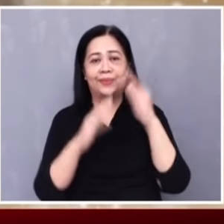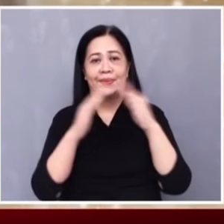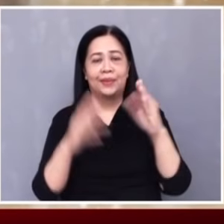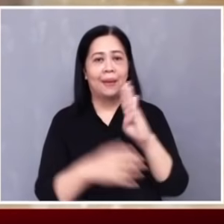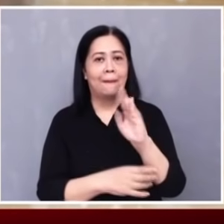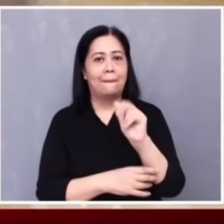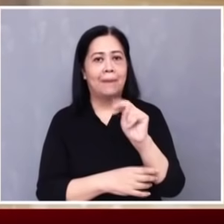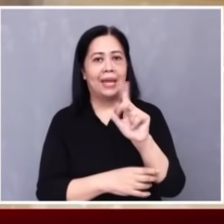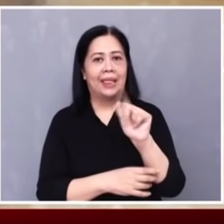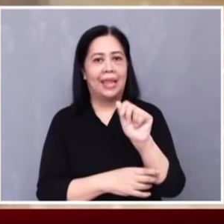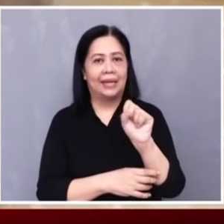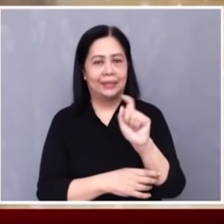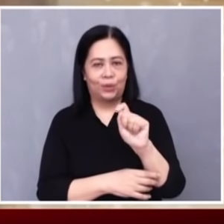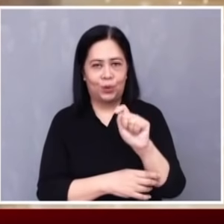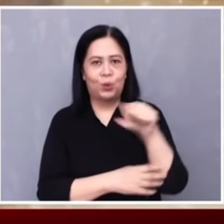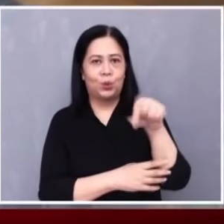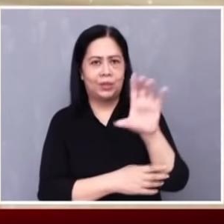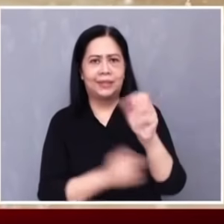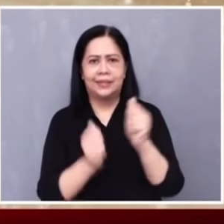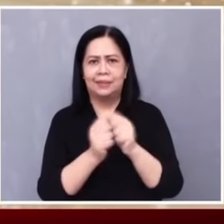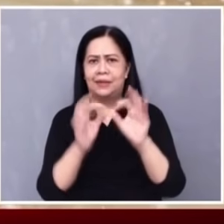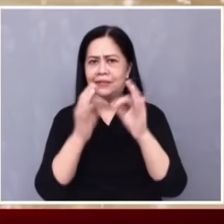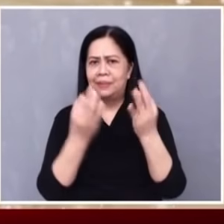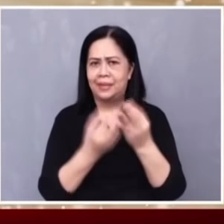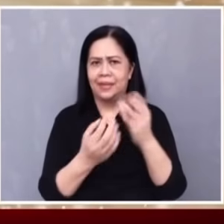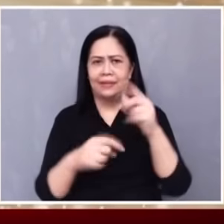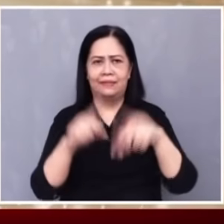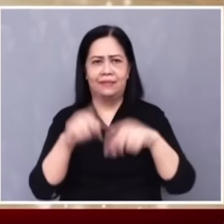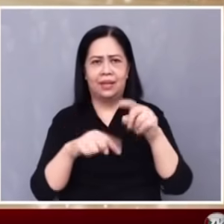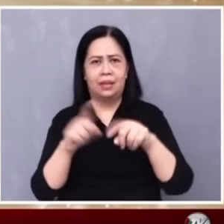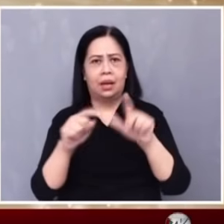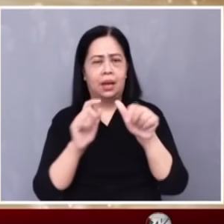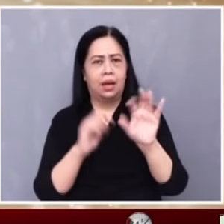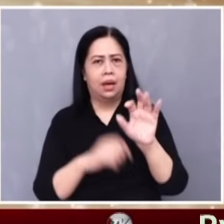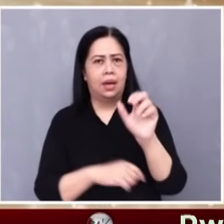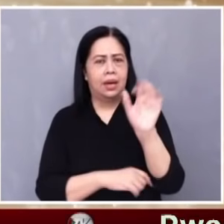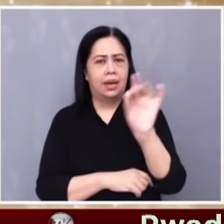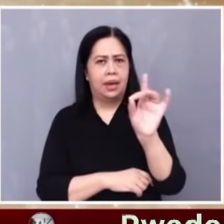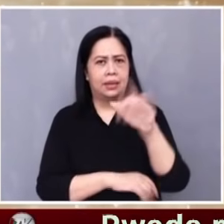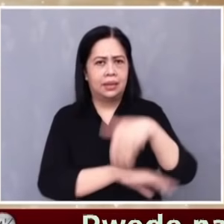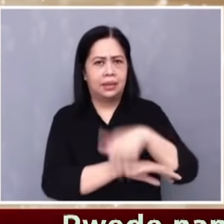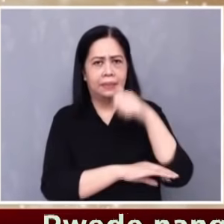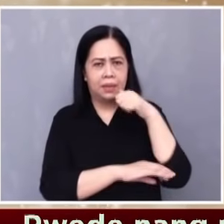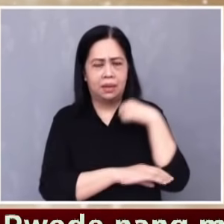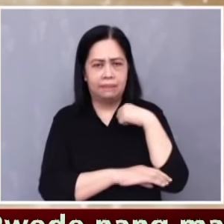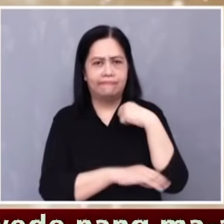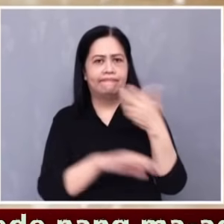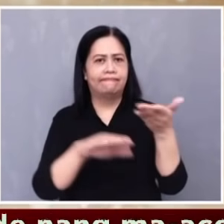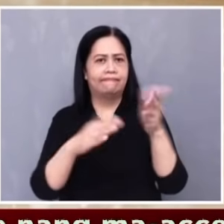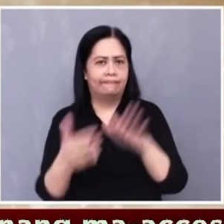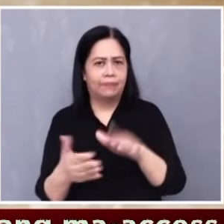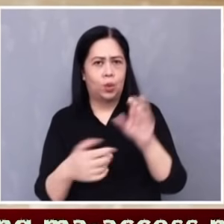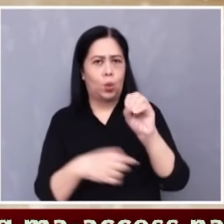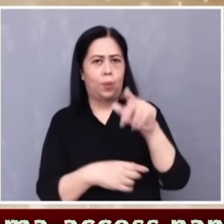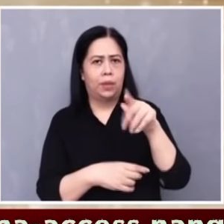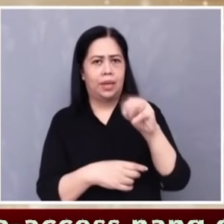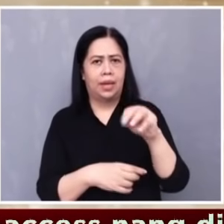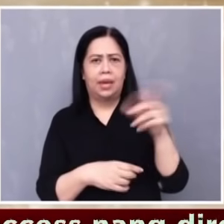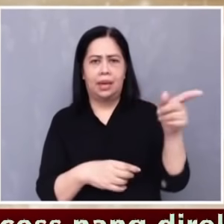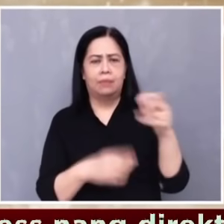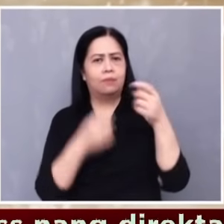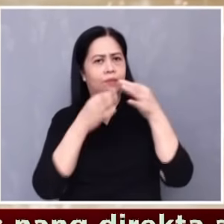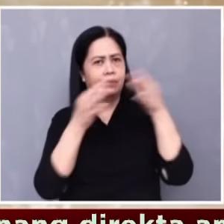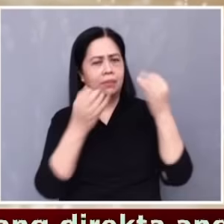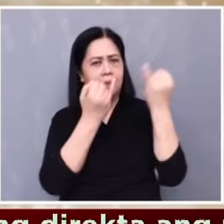City, kasama ang mga kapamilya at kaibigan. Pero pasado alas 8 kagabi, sumakabilang buhay ang OPM legend habang sinusugod